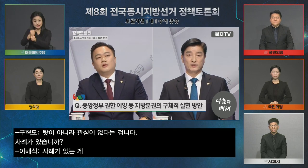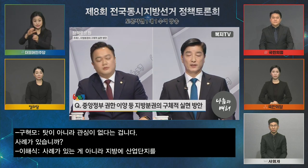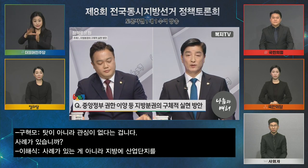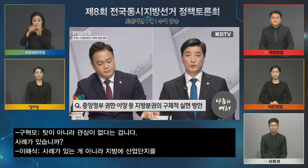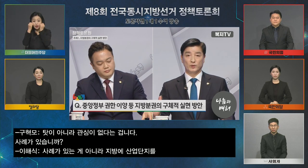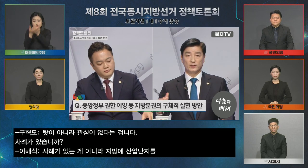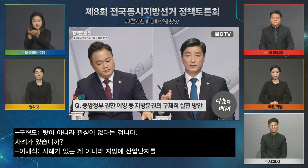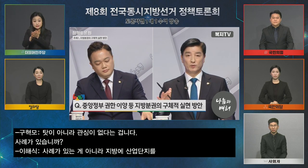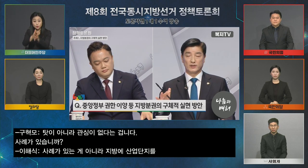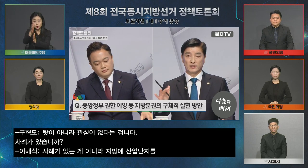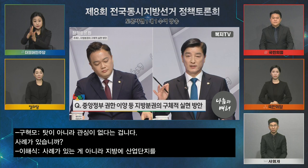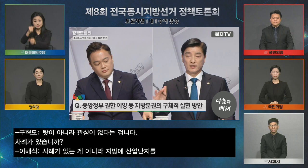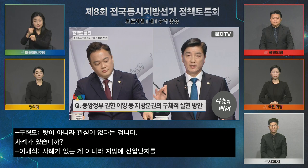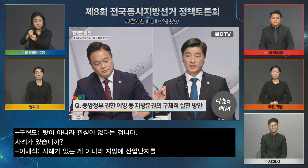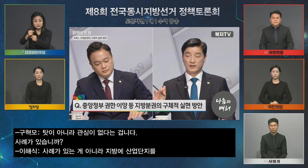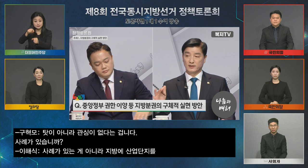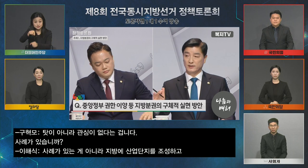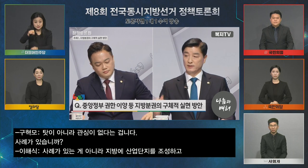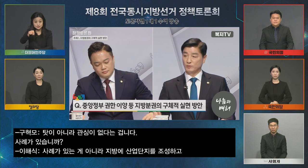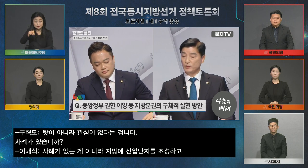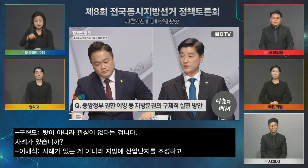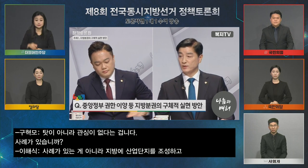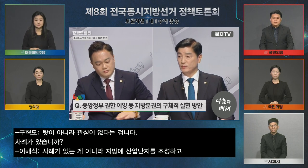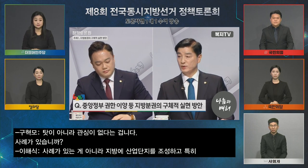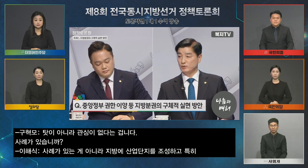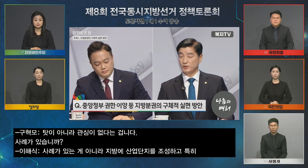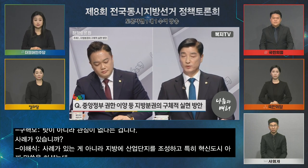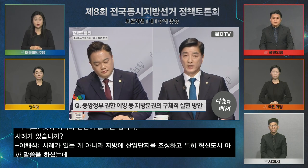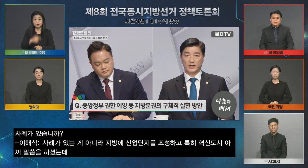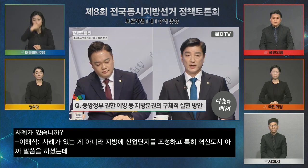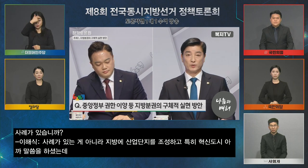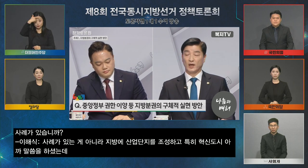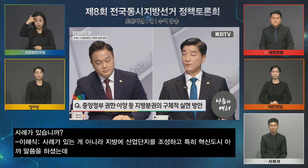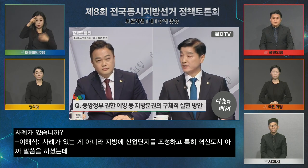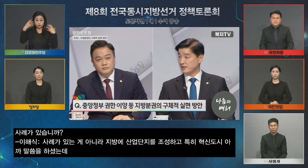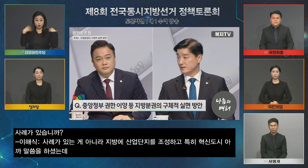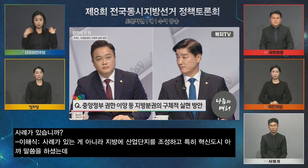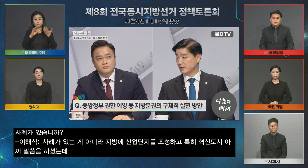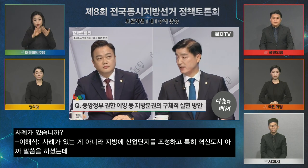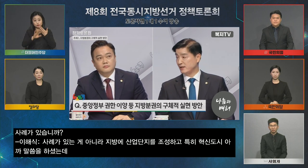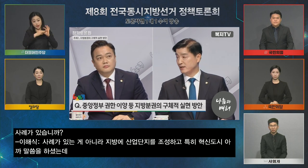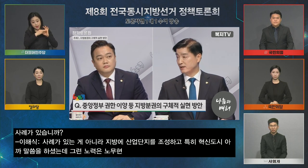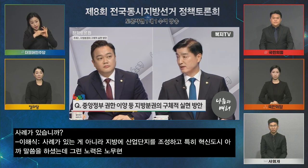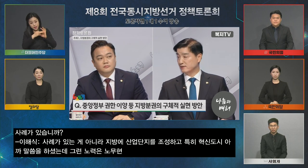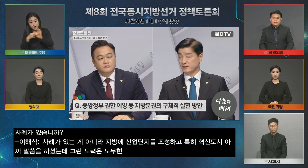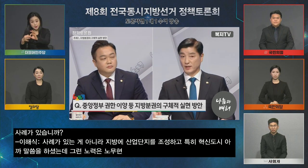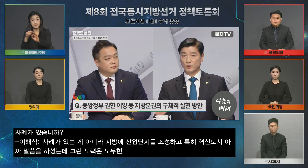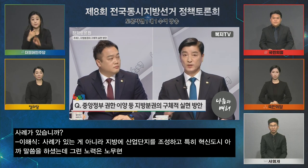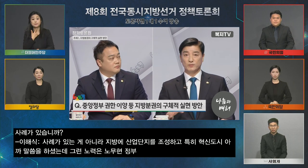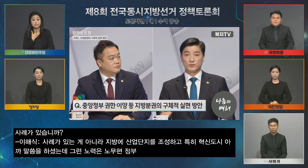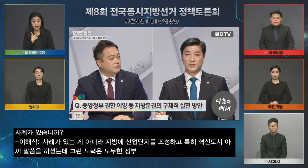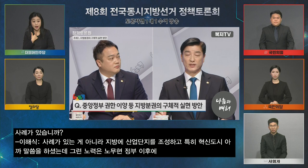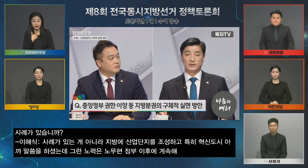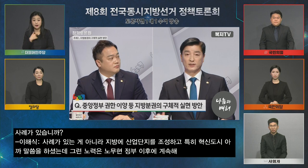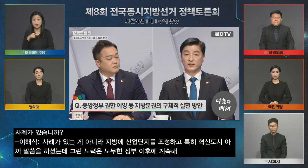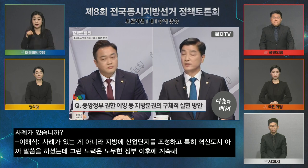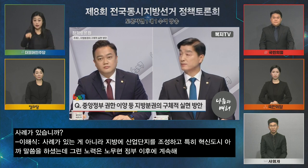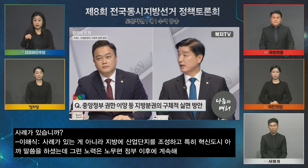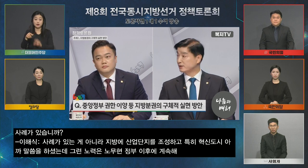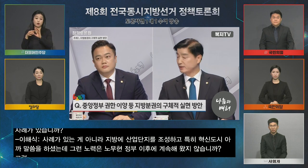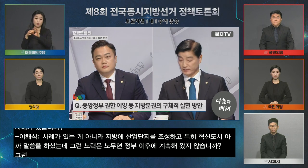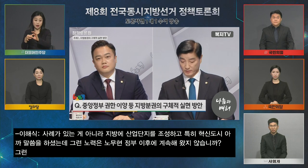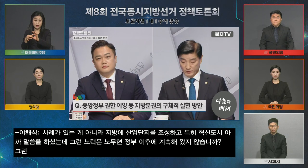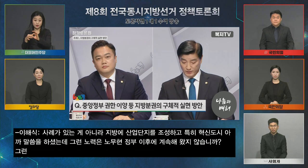말씀을 하셨는데 그런 노력을 노무현 정부 이후에 계속해왔지 않습니까? 그런 제도적인 문제를